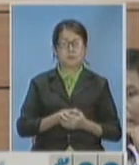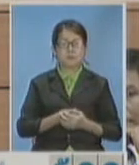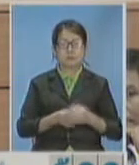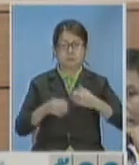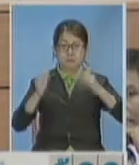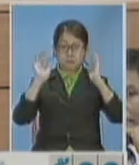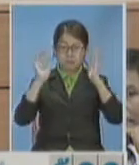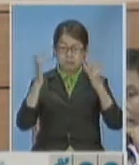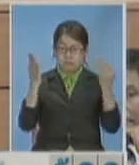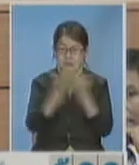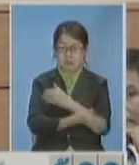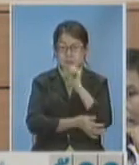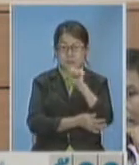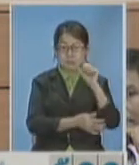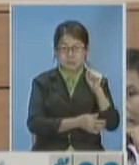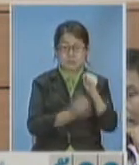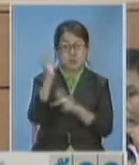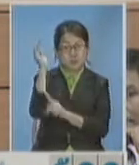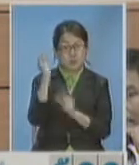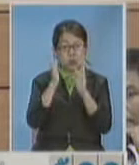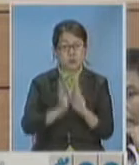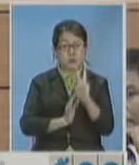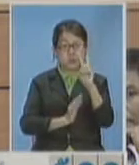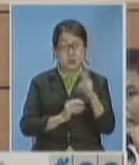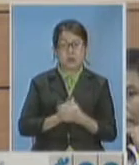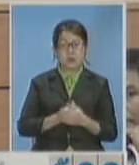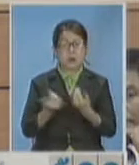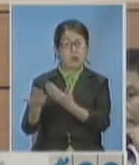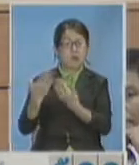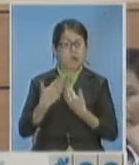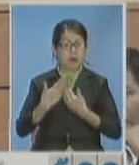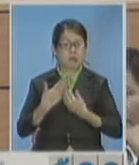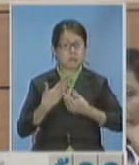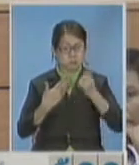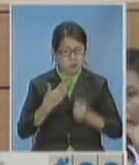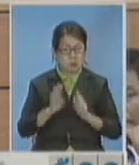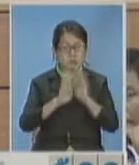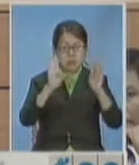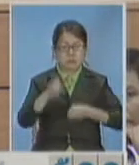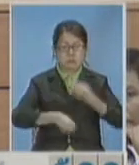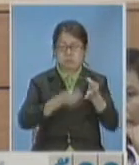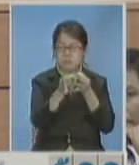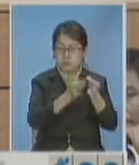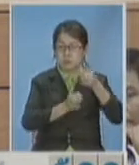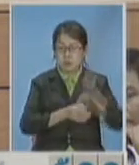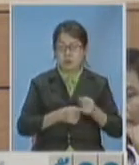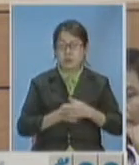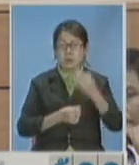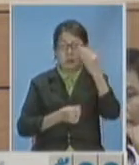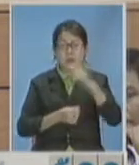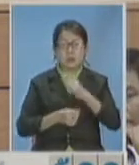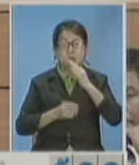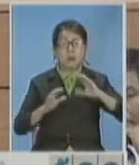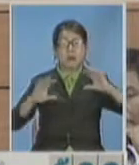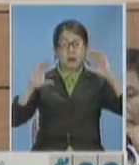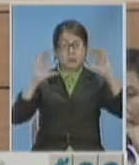แทนท่านส.ส.ภูเก็ตทั้งสองท่านซึ่งท่านได้ฝากผมมาว่าควรจะพูดเรื่องนี้อย่างยิ่งเพราะถ้ารัฐบา